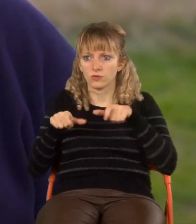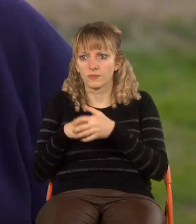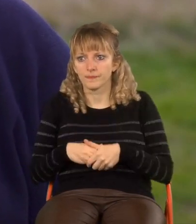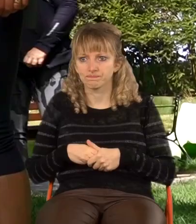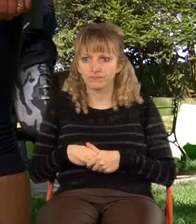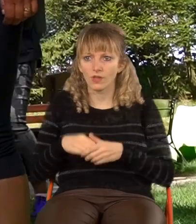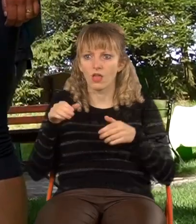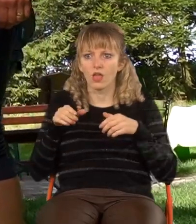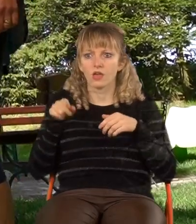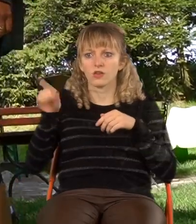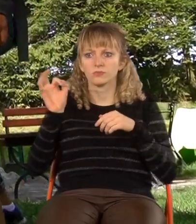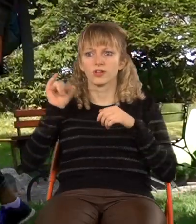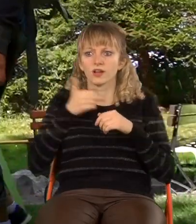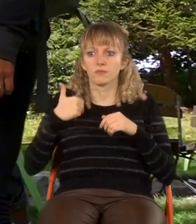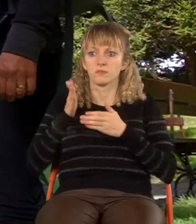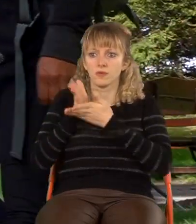prowadzące wózek.